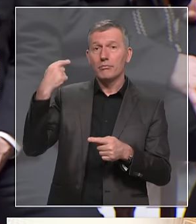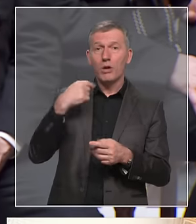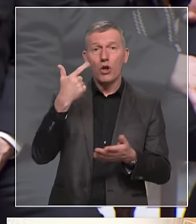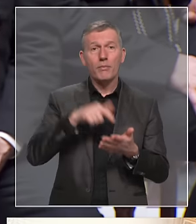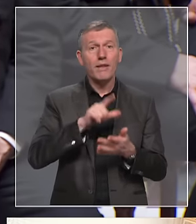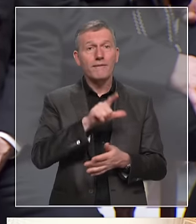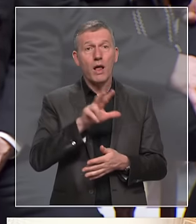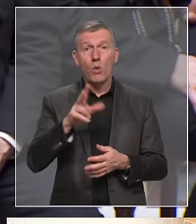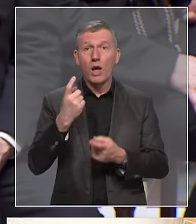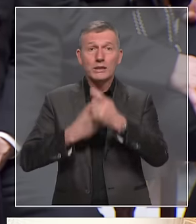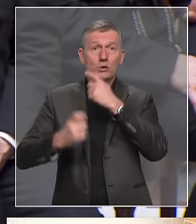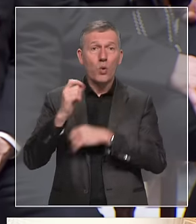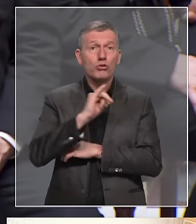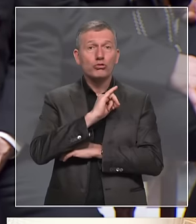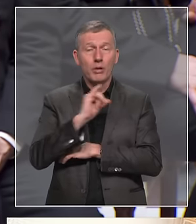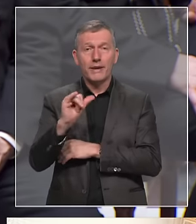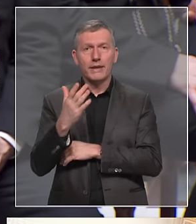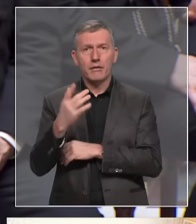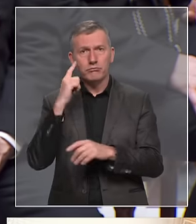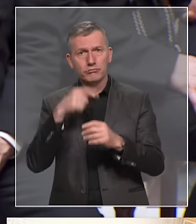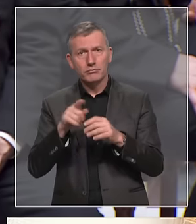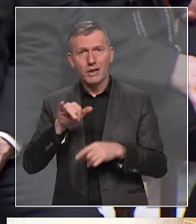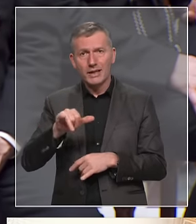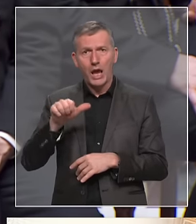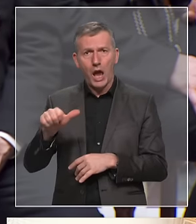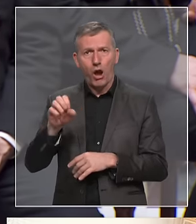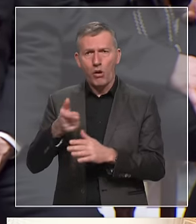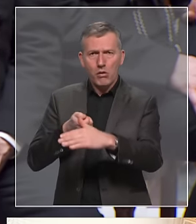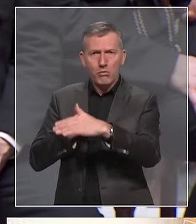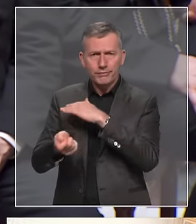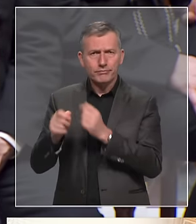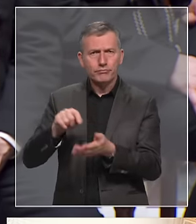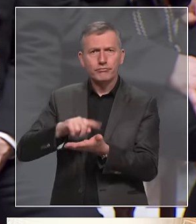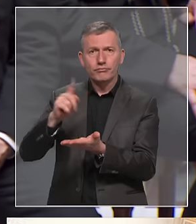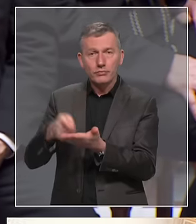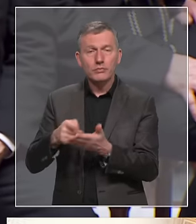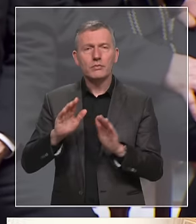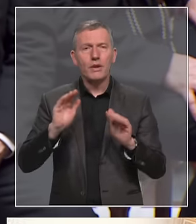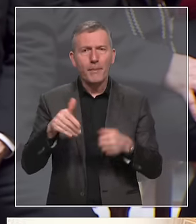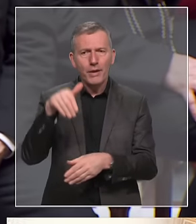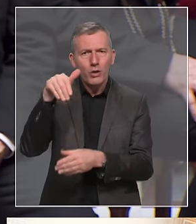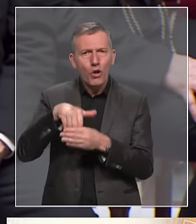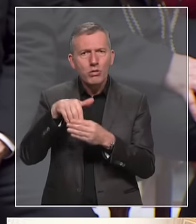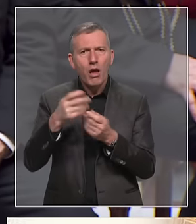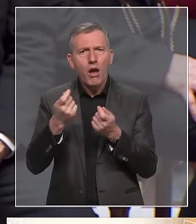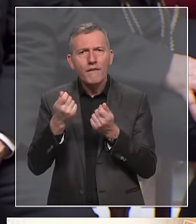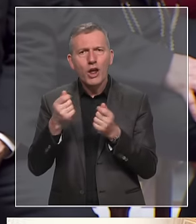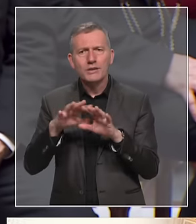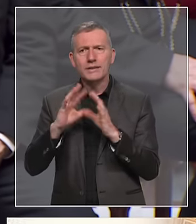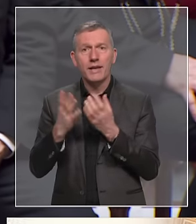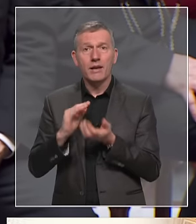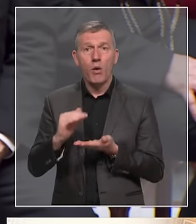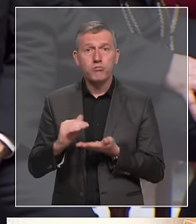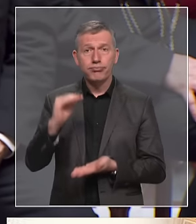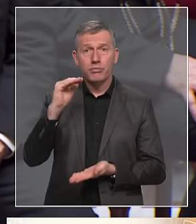budget historique comme jamais il y en a eu dans notre pays pour l'insertion par l'activité économique. Qu'il y ait ensuite, au sein de cette enveloppe financière qui n'a jamais été aussi